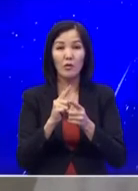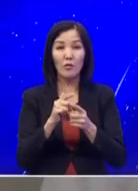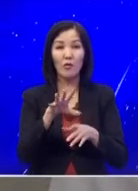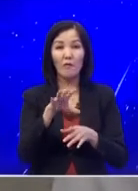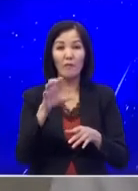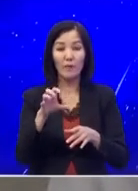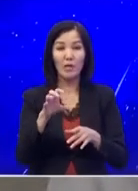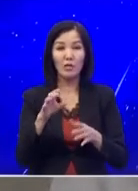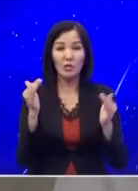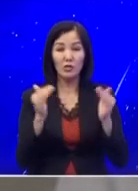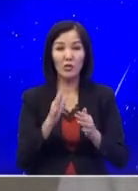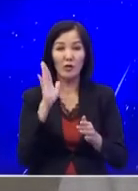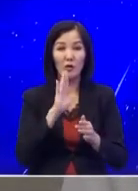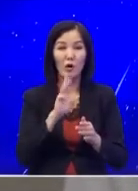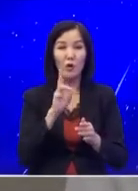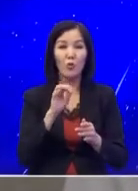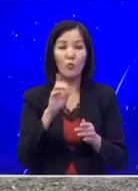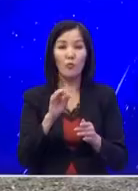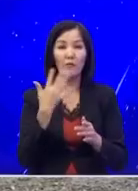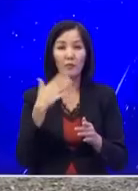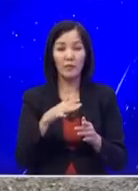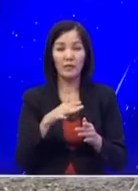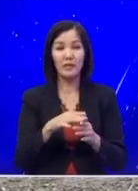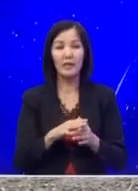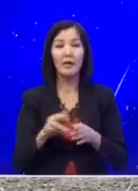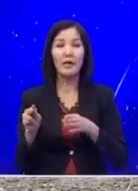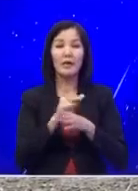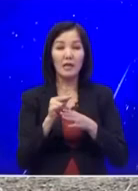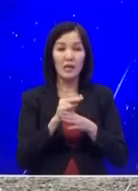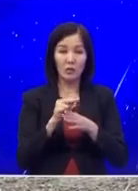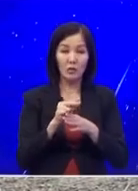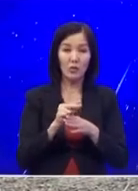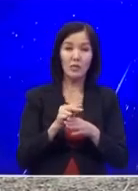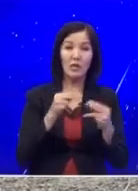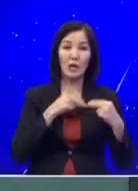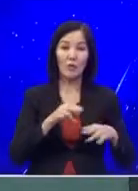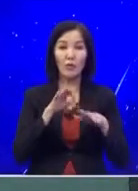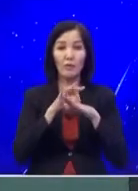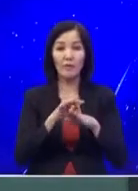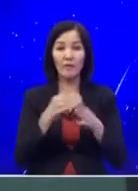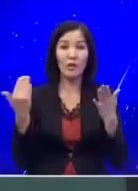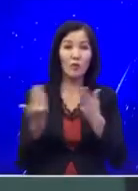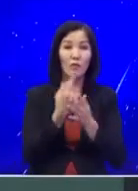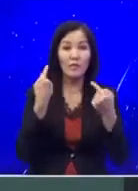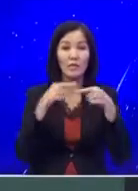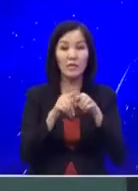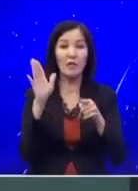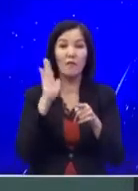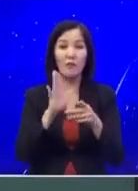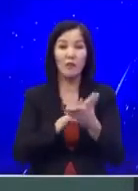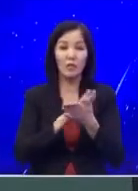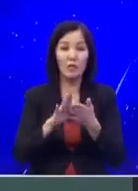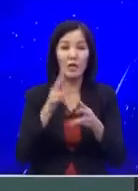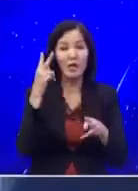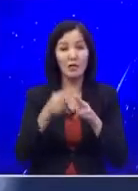воды, где-то кубов на 50. Реконструкция очистных сооружений и работы по введению новых технологий в систему водоотведения